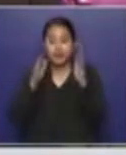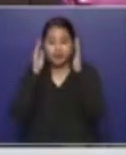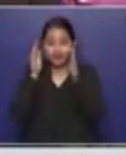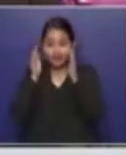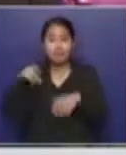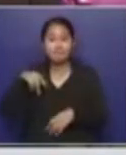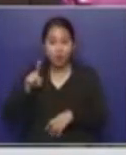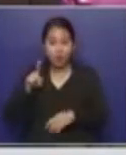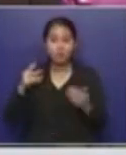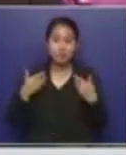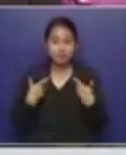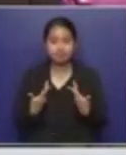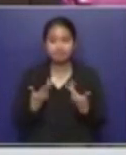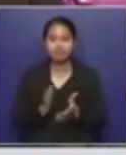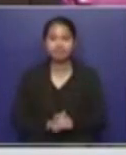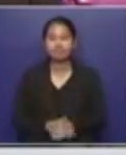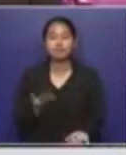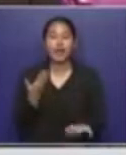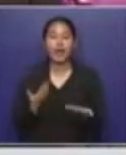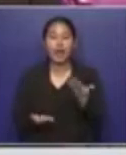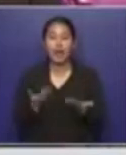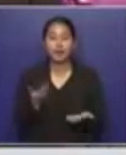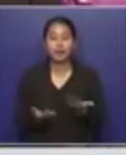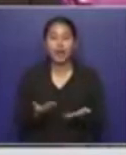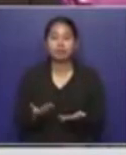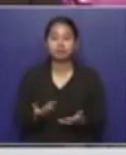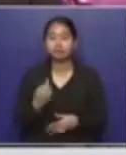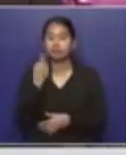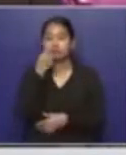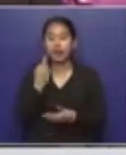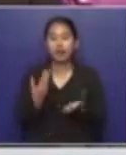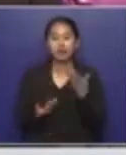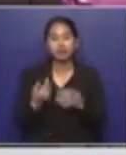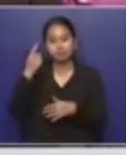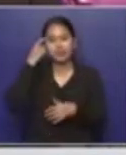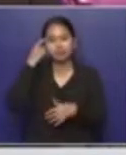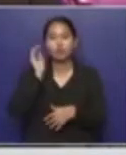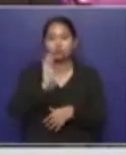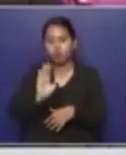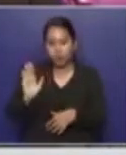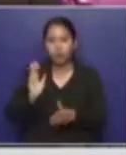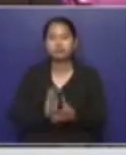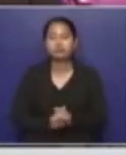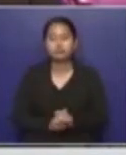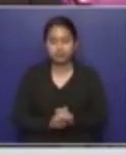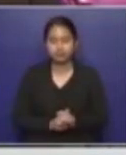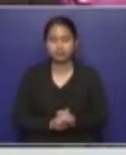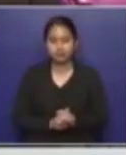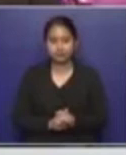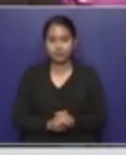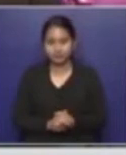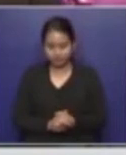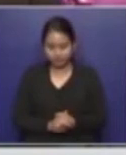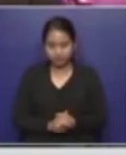ได้ก็สุดแล้วแต่ที่แต่ละคนจะคาดเดาตรงนี้เองนะครับทำให้ประเทศไ